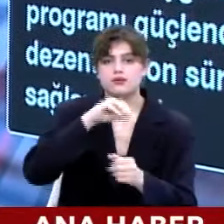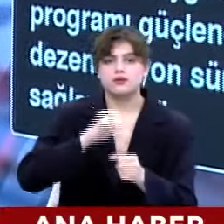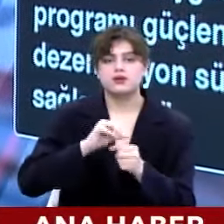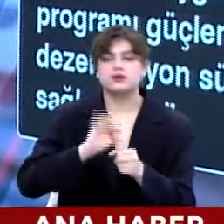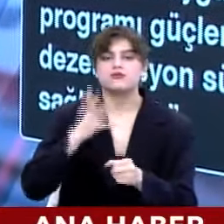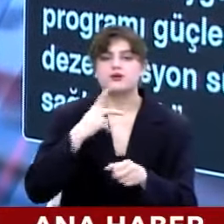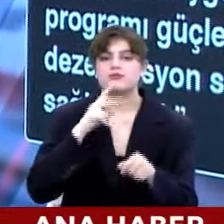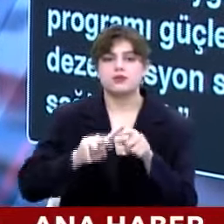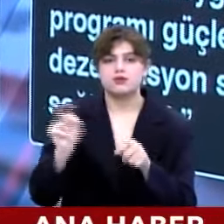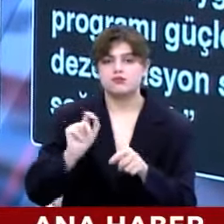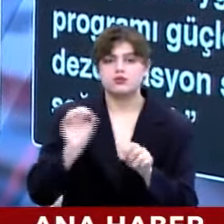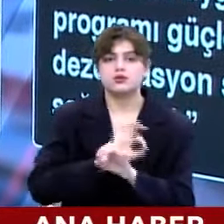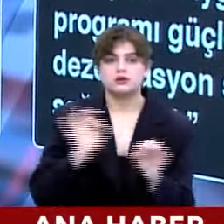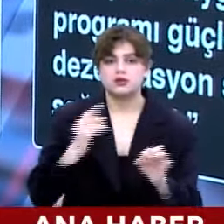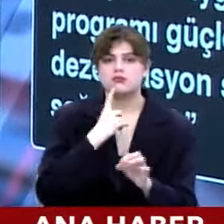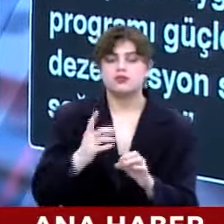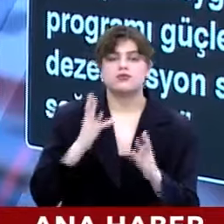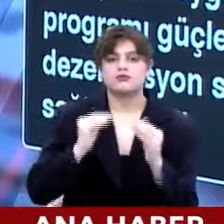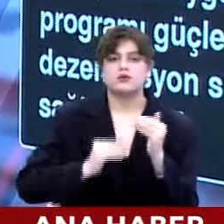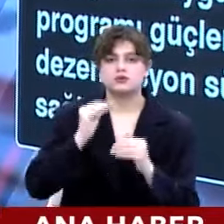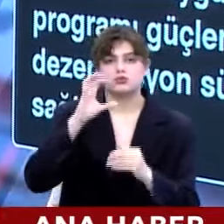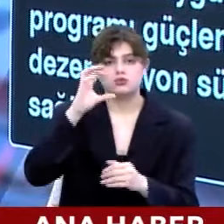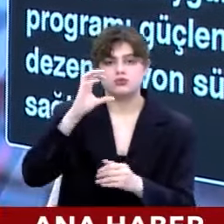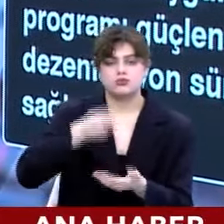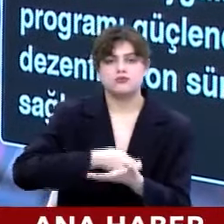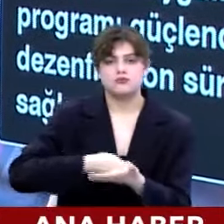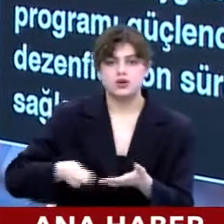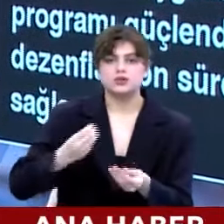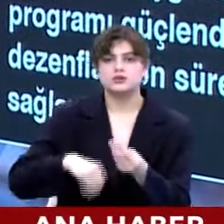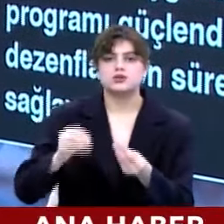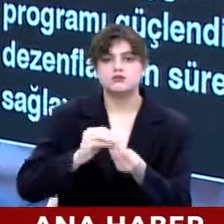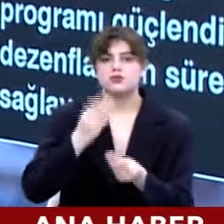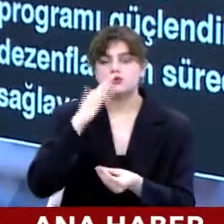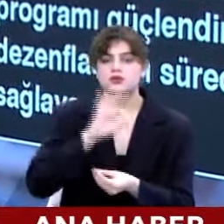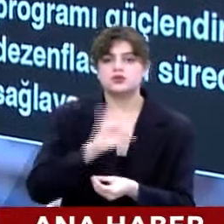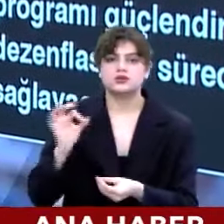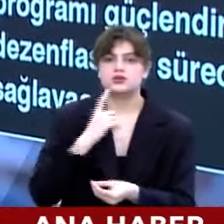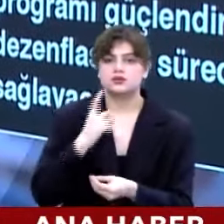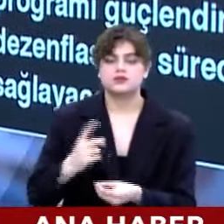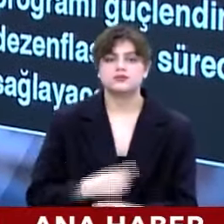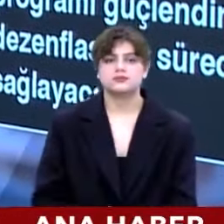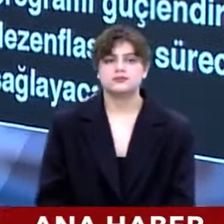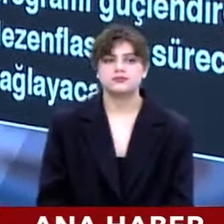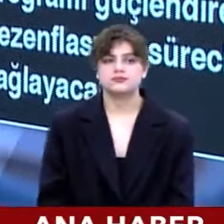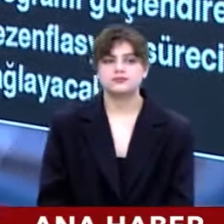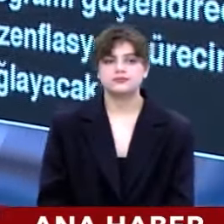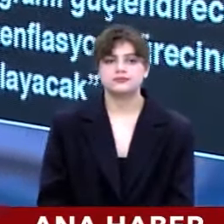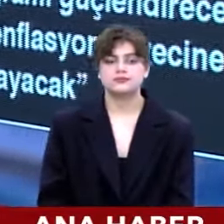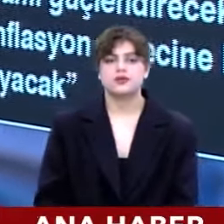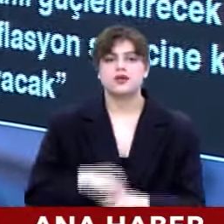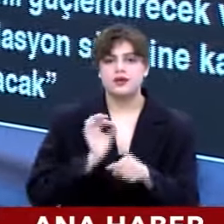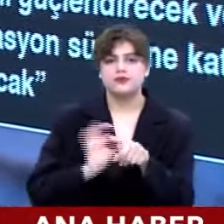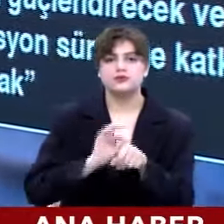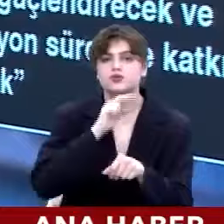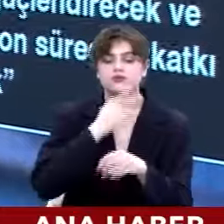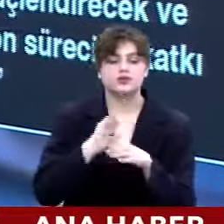ve memurlara yönelik de öyle çok dolgun maaş zamları pek mümkün görünmüyor. Seyyanen zamlar. Yani enflasyon